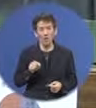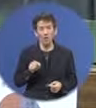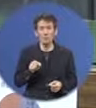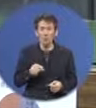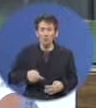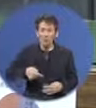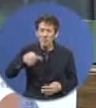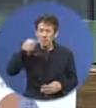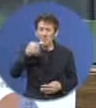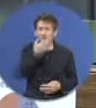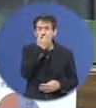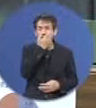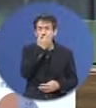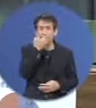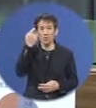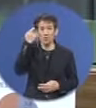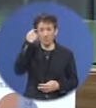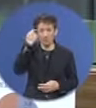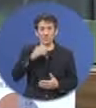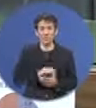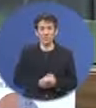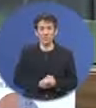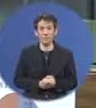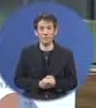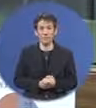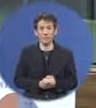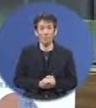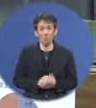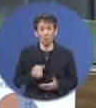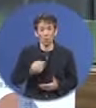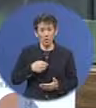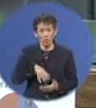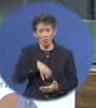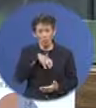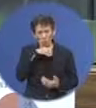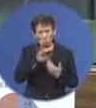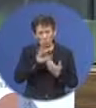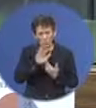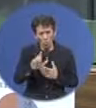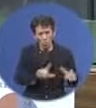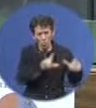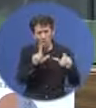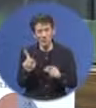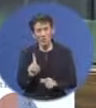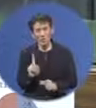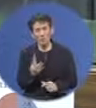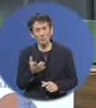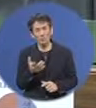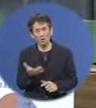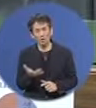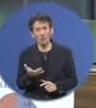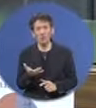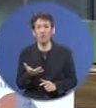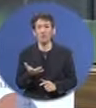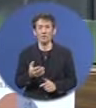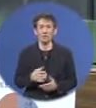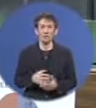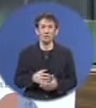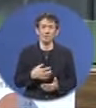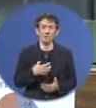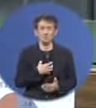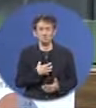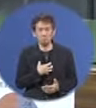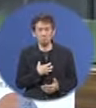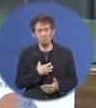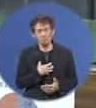あ、一番大事なところだと思いますね、で、私の老後はどうなるんだろうかということが、こう確信